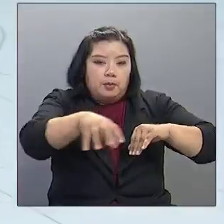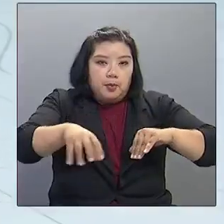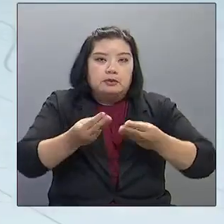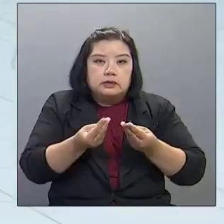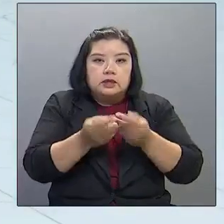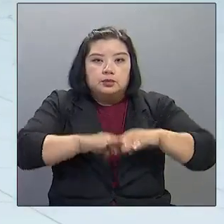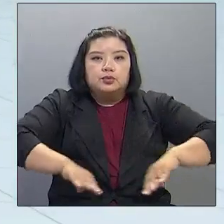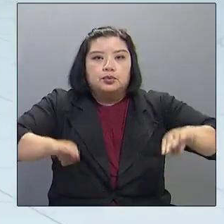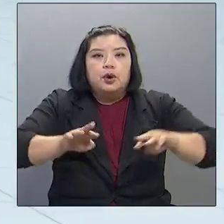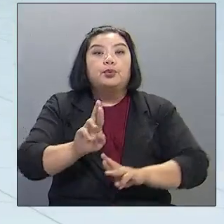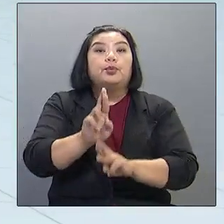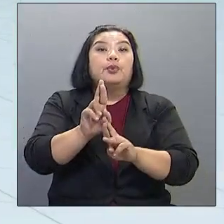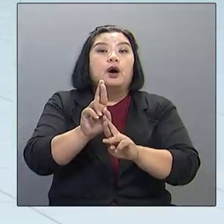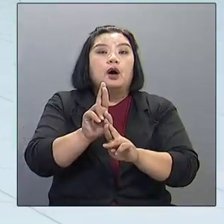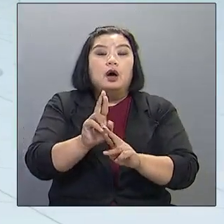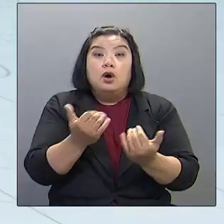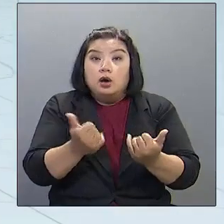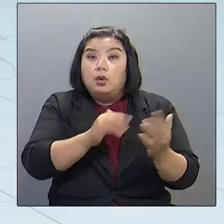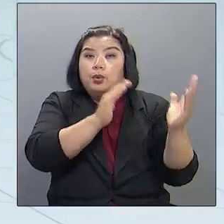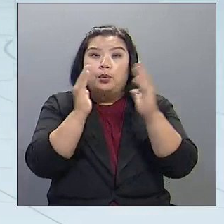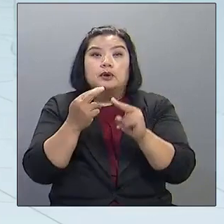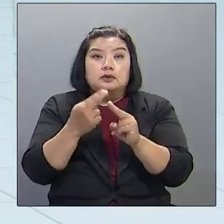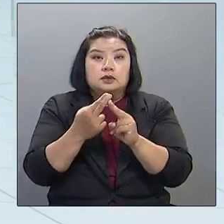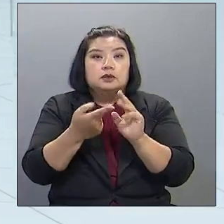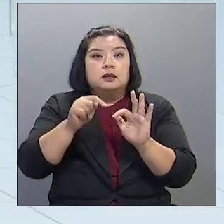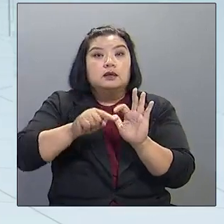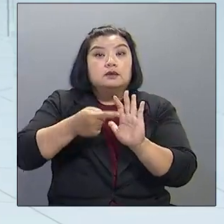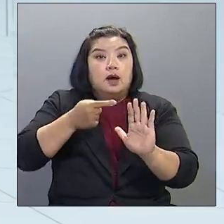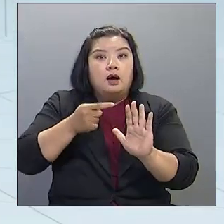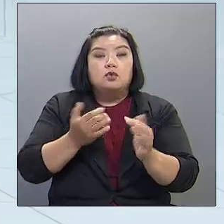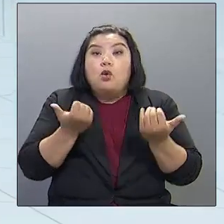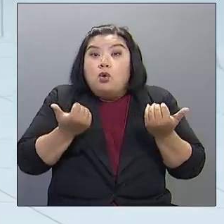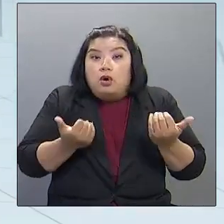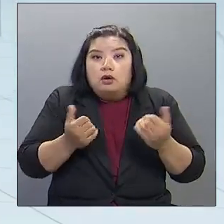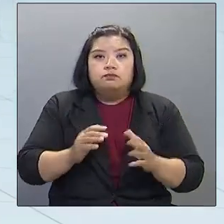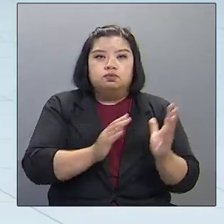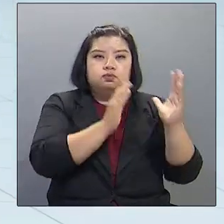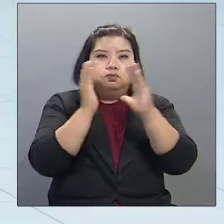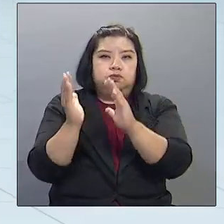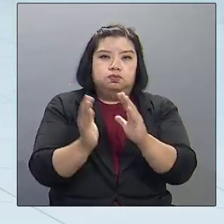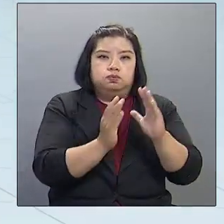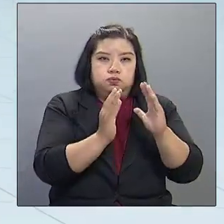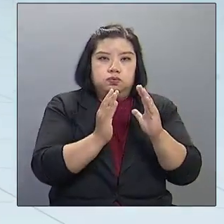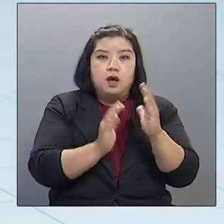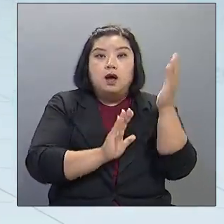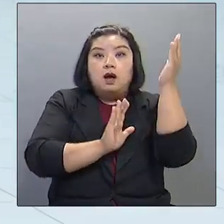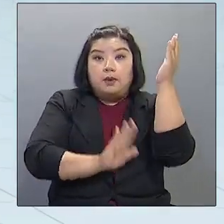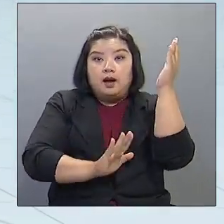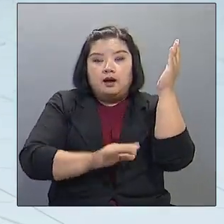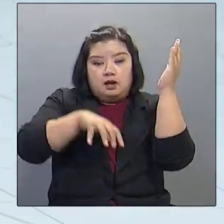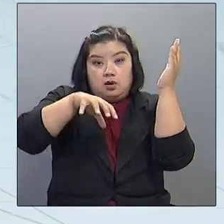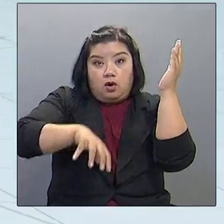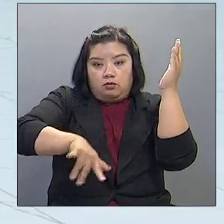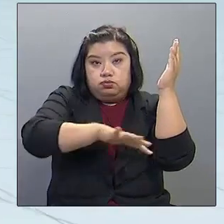ะในส่วนของความคืบหน้าของพายุไต้ฝุ่นเนศาสนะคะคาดว่าพายุนี้นะคะจะเคลื่อนตัวผ่านบริเวณตอนใต้ของเกาะไหหลำนะค